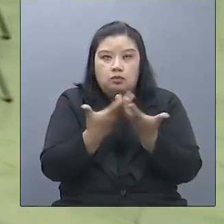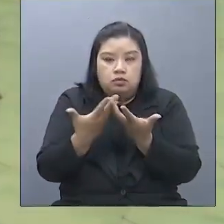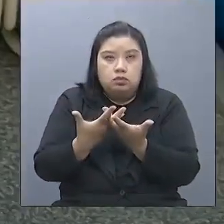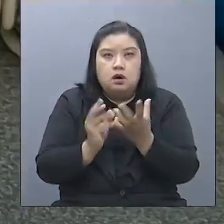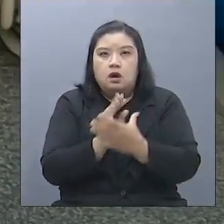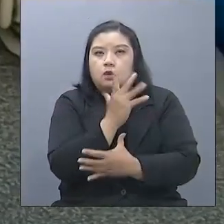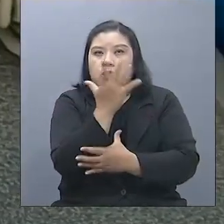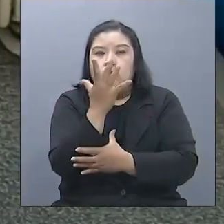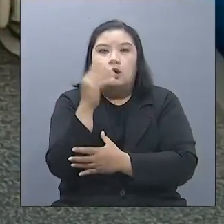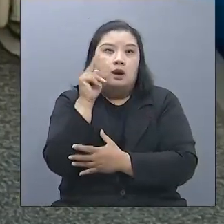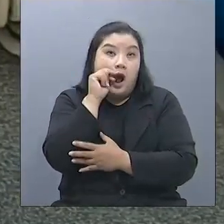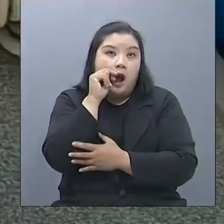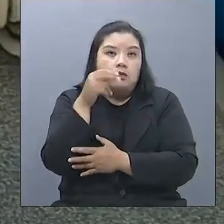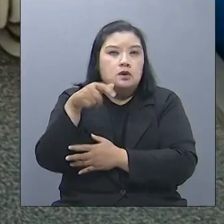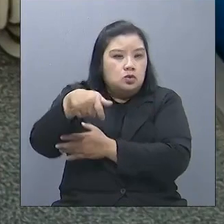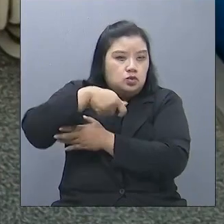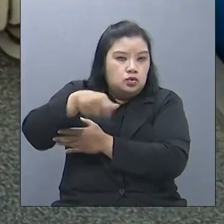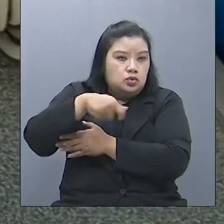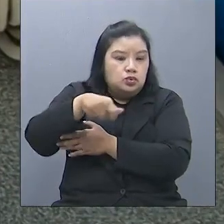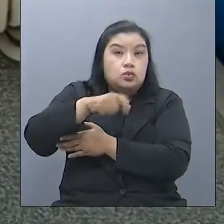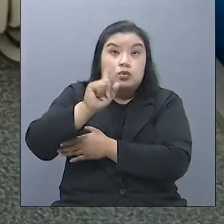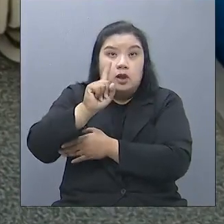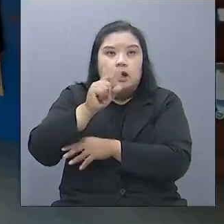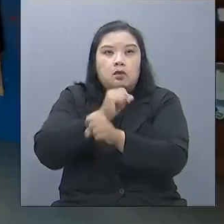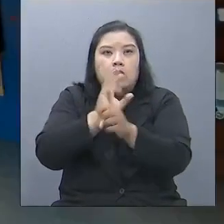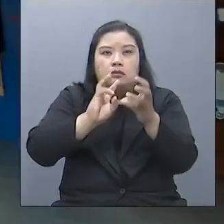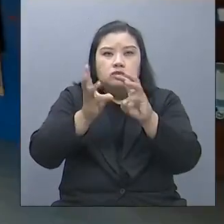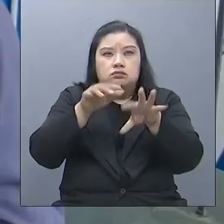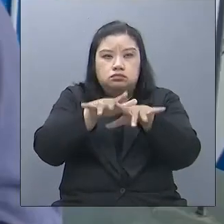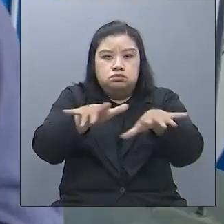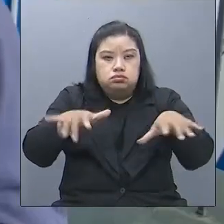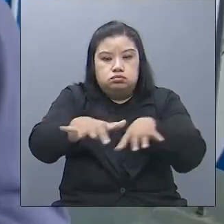ำพ่นละอองเพื่อลดฝุ่นภายในพื้นที่โรงเรียนค่ะ